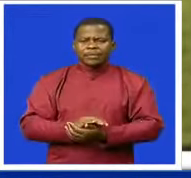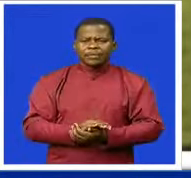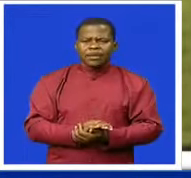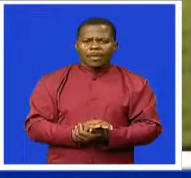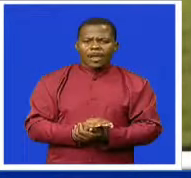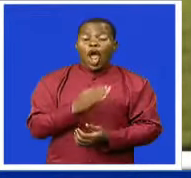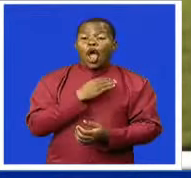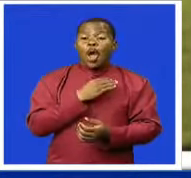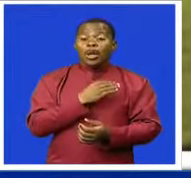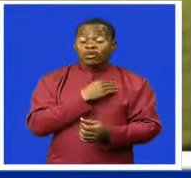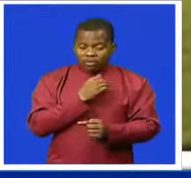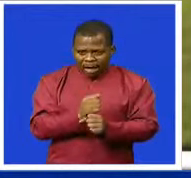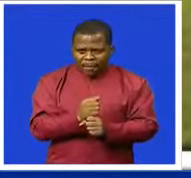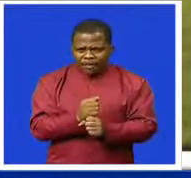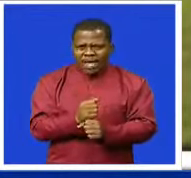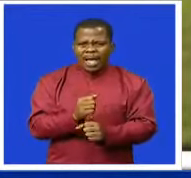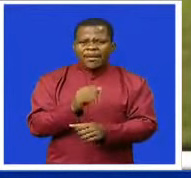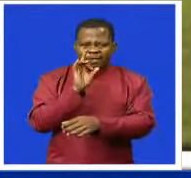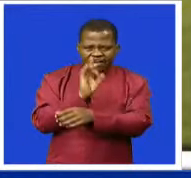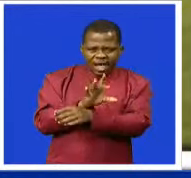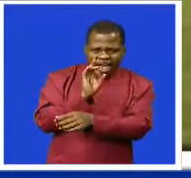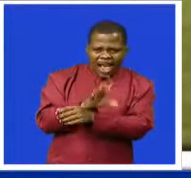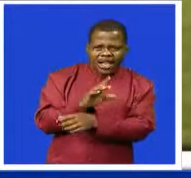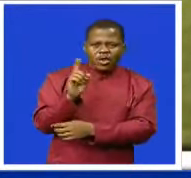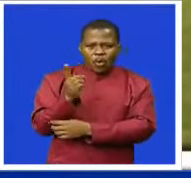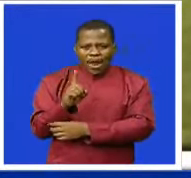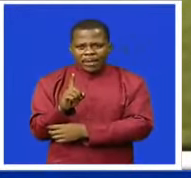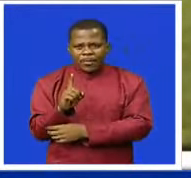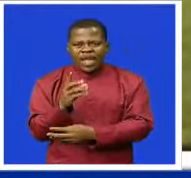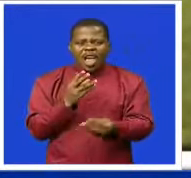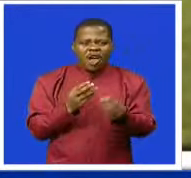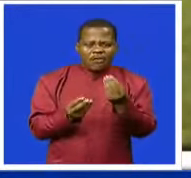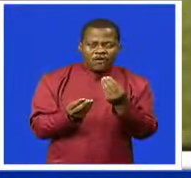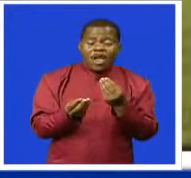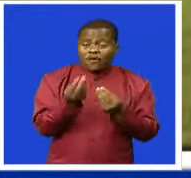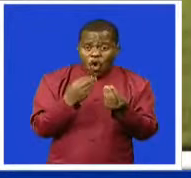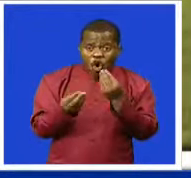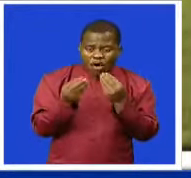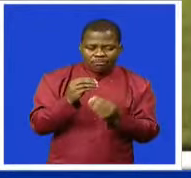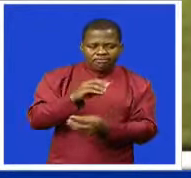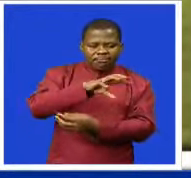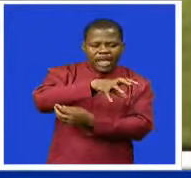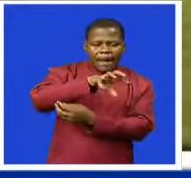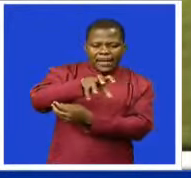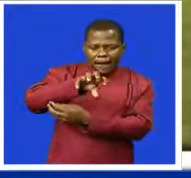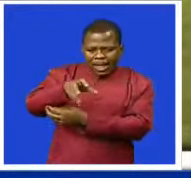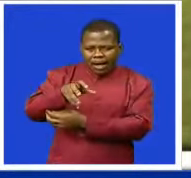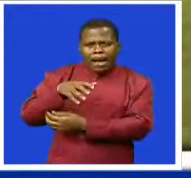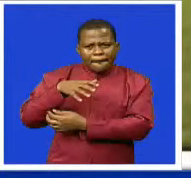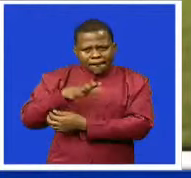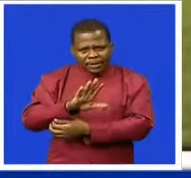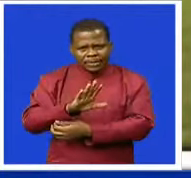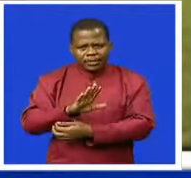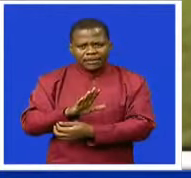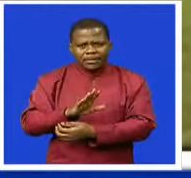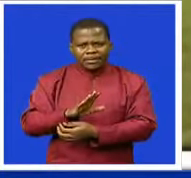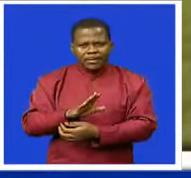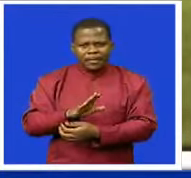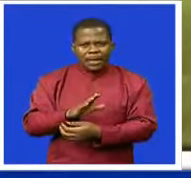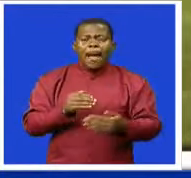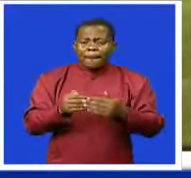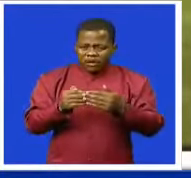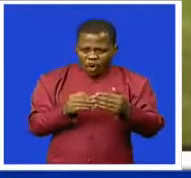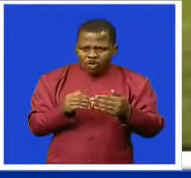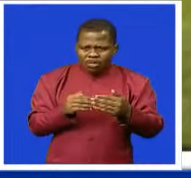eating asidle kudla lokungemaseko lamathathu ngaso sonke isikhathi now utawufaka indvo emlonyeni wakho dibude